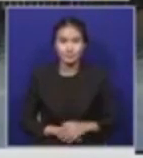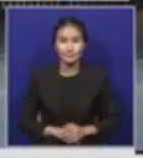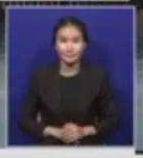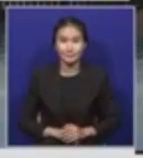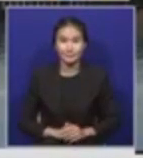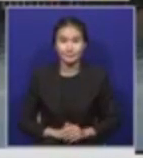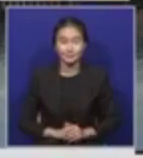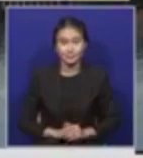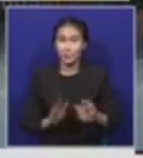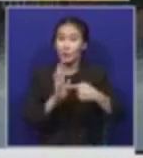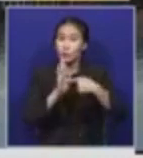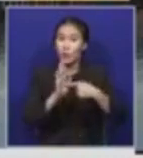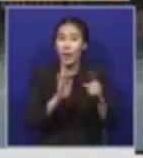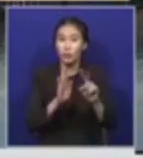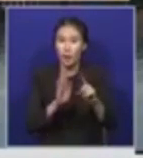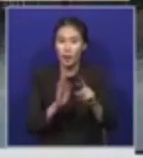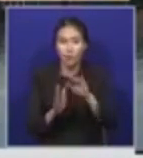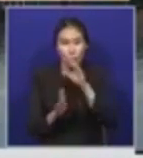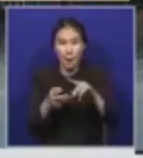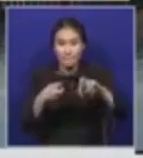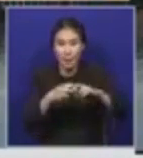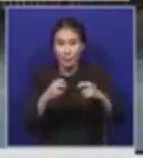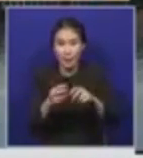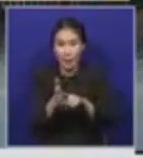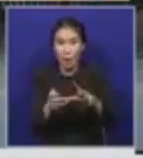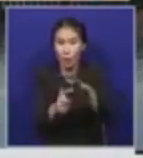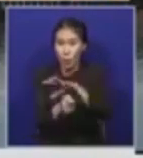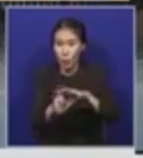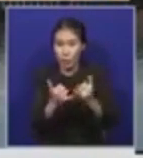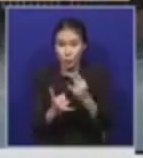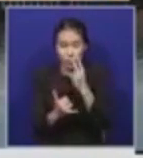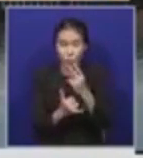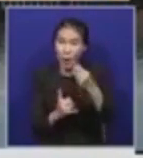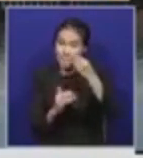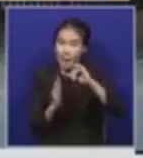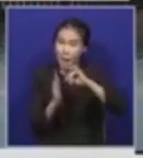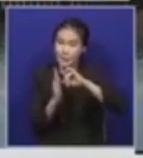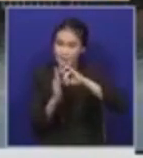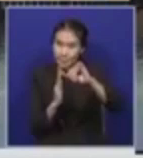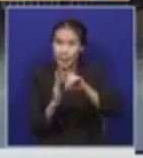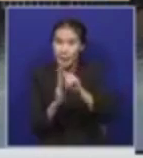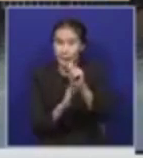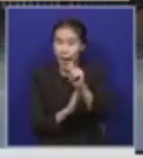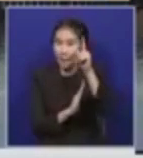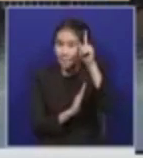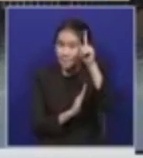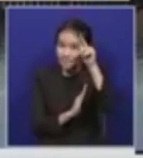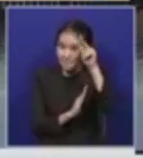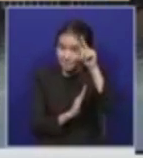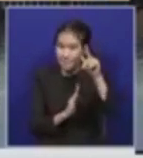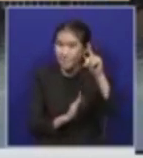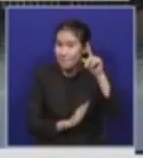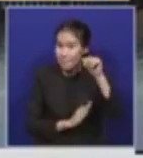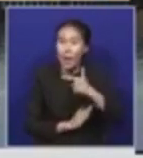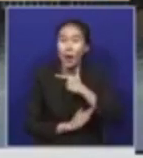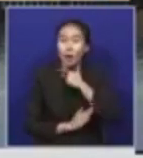อันนี้คือตัวอย่างกรณีเกิดโควิดนะครับท่านประธานครับพี่น้องที่เชียงใหม่ที่ตากแม่ฮ่องสอนนะครับรู้ว่าพี่น้องในเมืองพี่น้อง